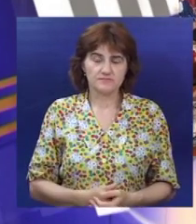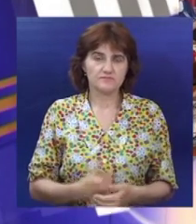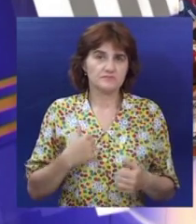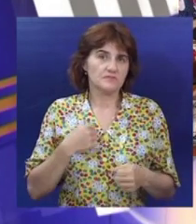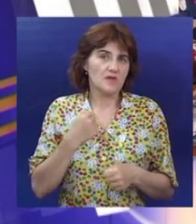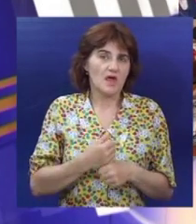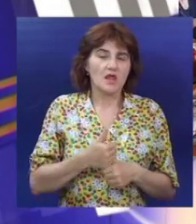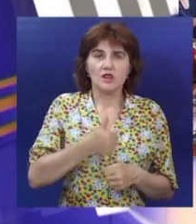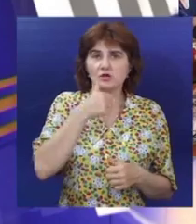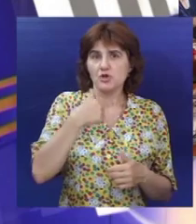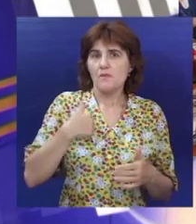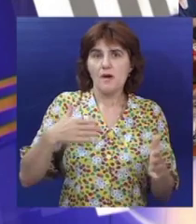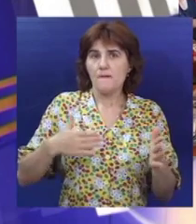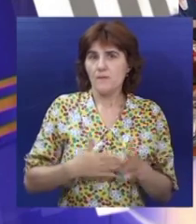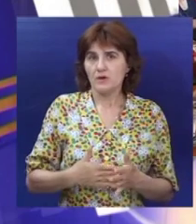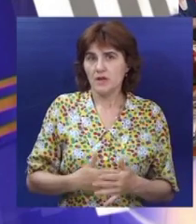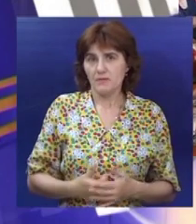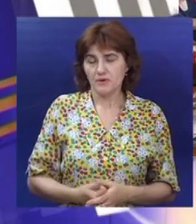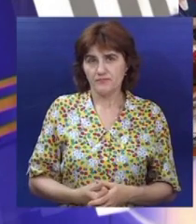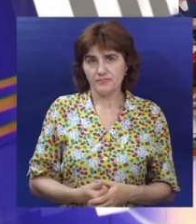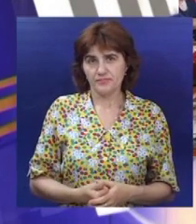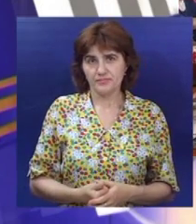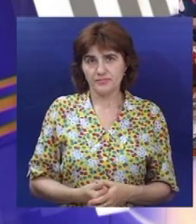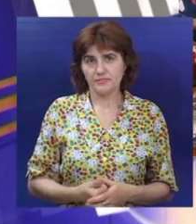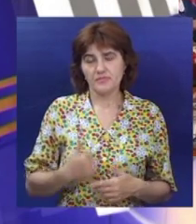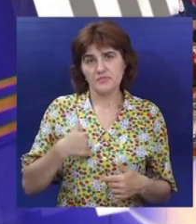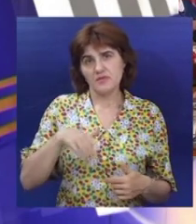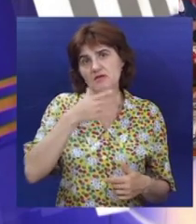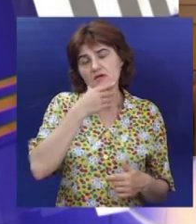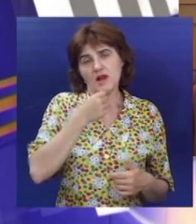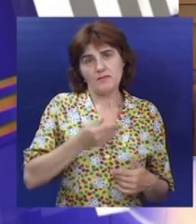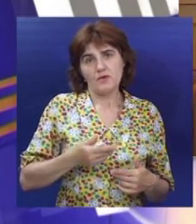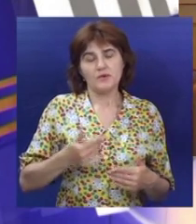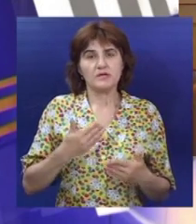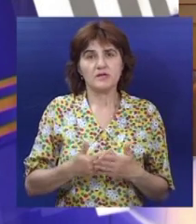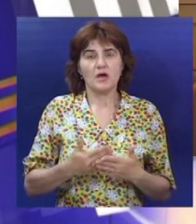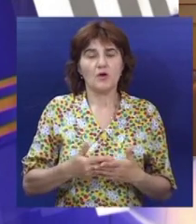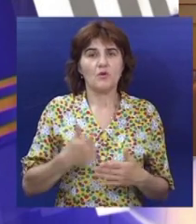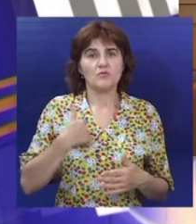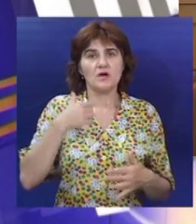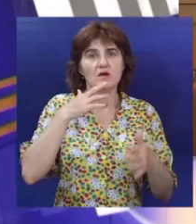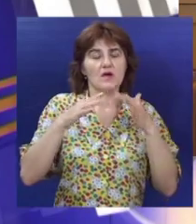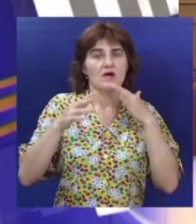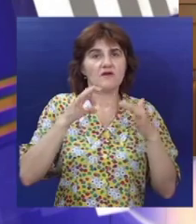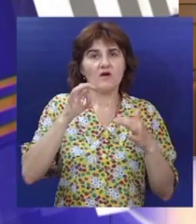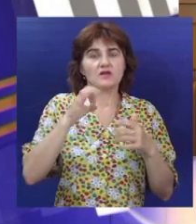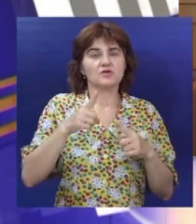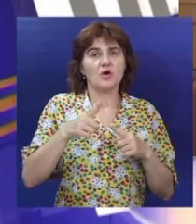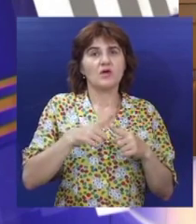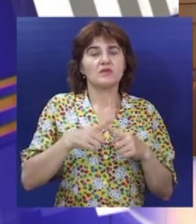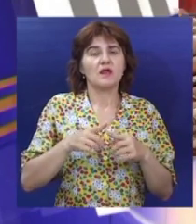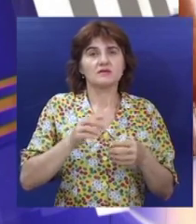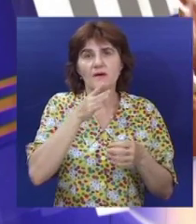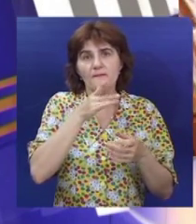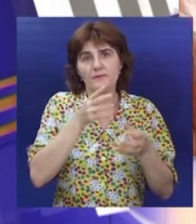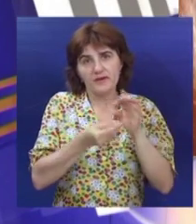bome. A radim je to što god je potrebno i tako, i lijepo nam je. Reč je o quilling tehnici, odnosno